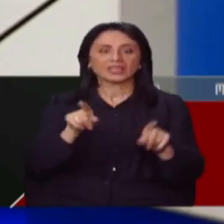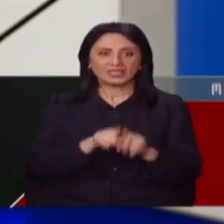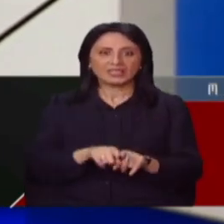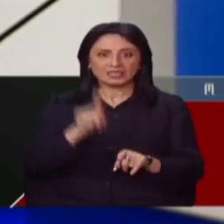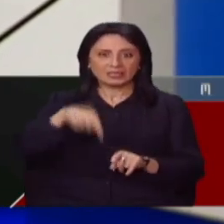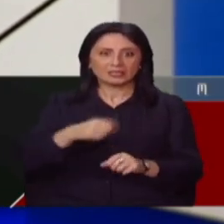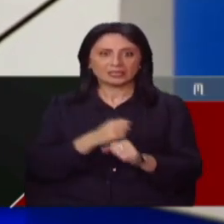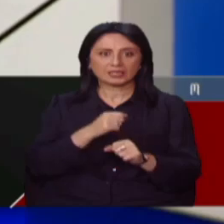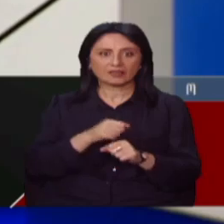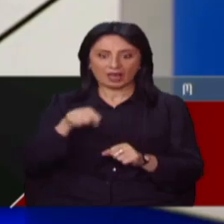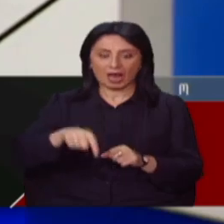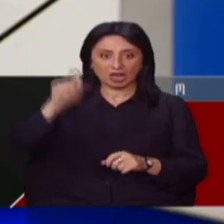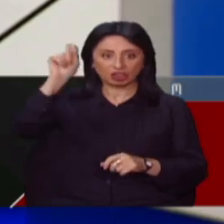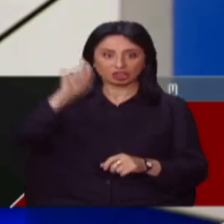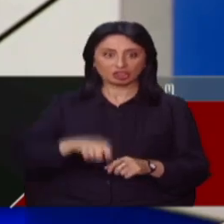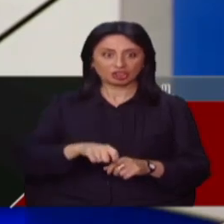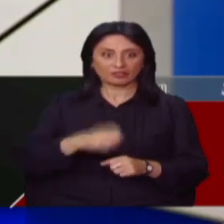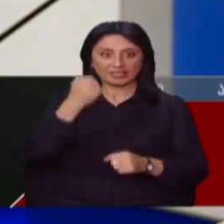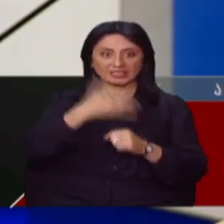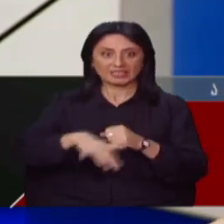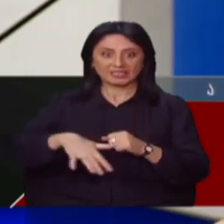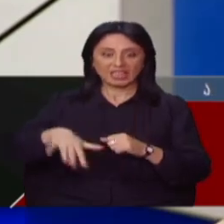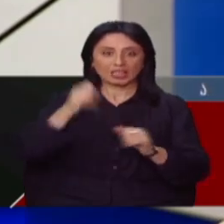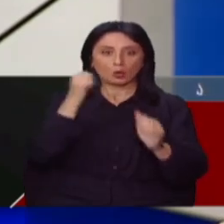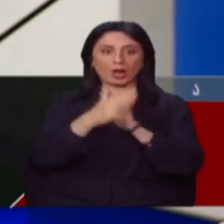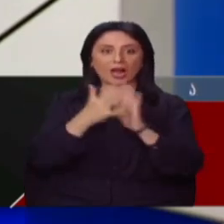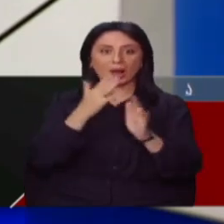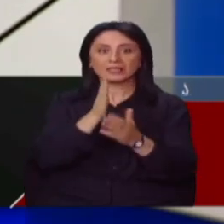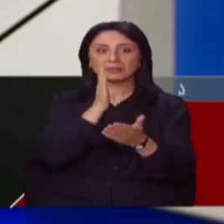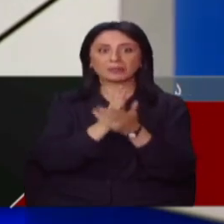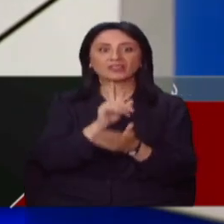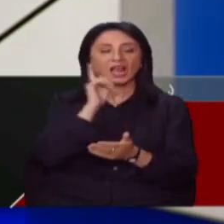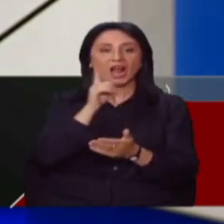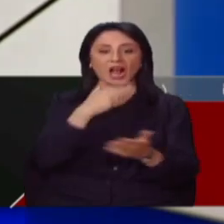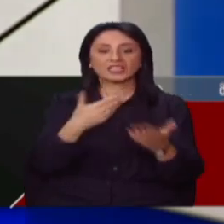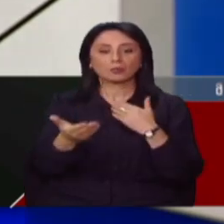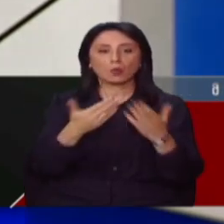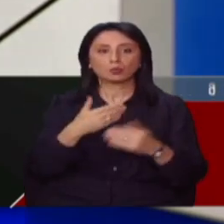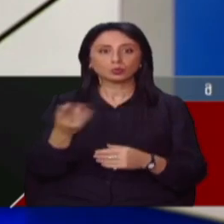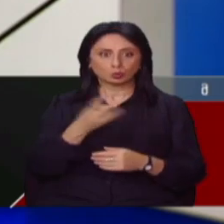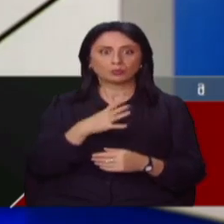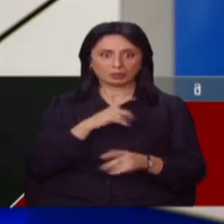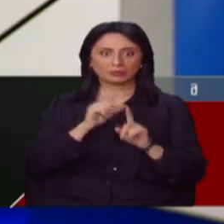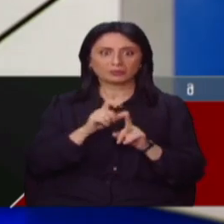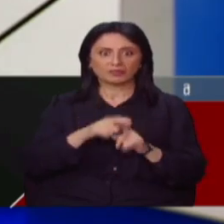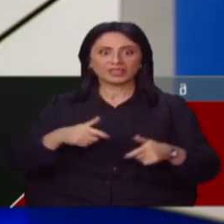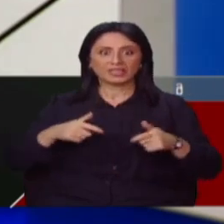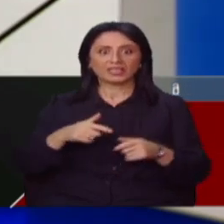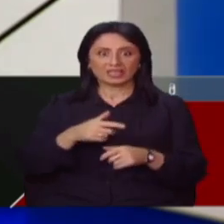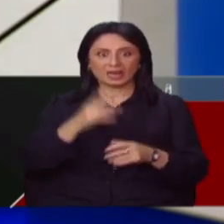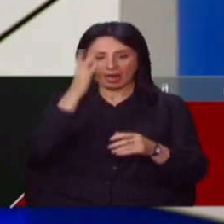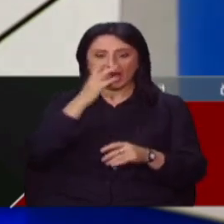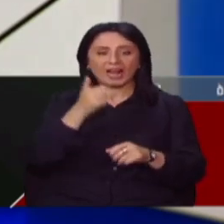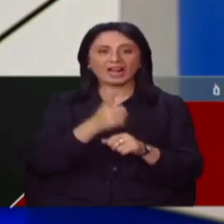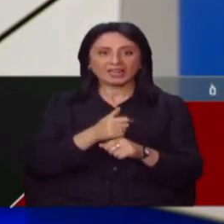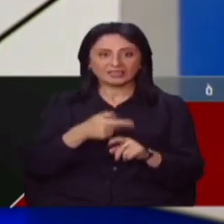იკადრეს, რომ აქ ჩამოვიდნენ და ცენტრალურ გამზირზე პირდაპირ ახალგაზრდებს მოუწოდეს, რომ ბნელი მართლმადიდებლური